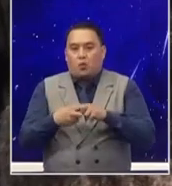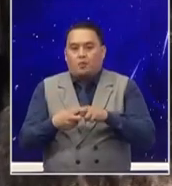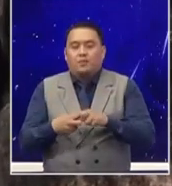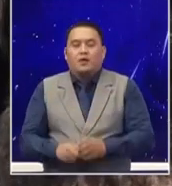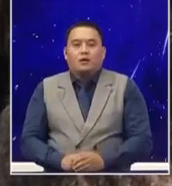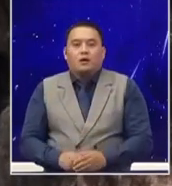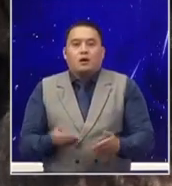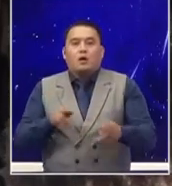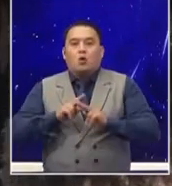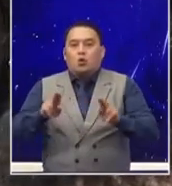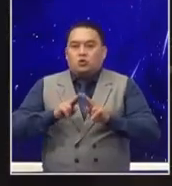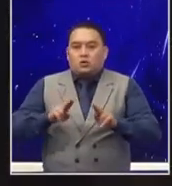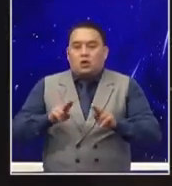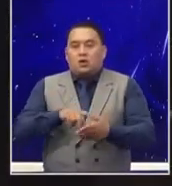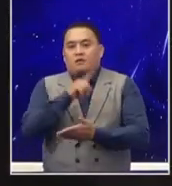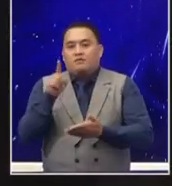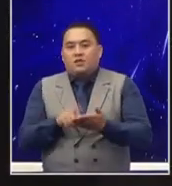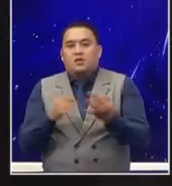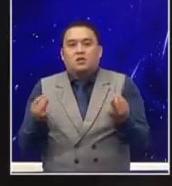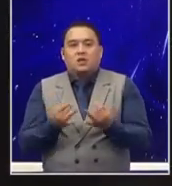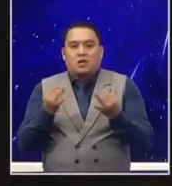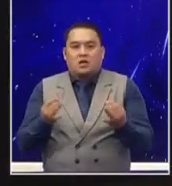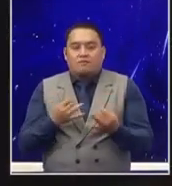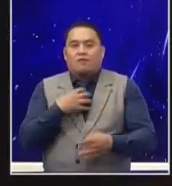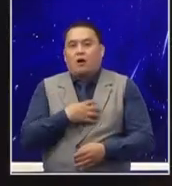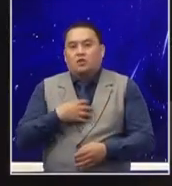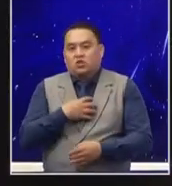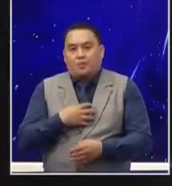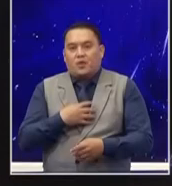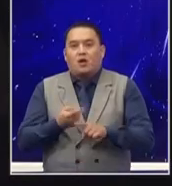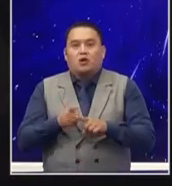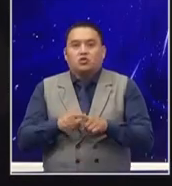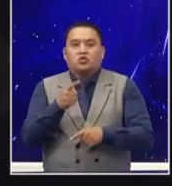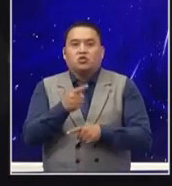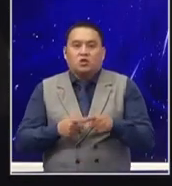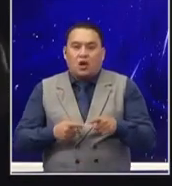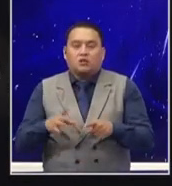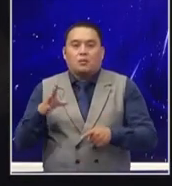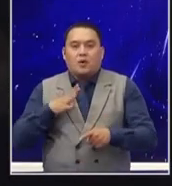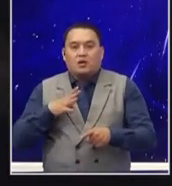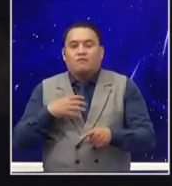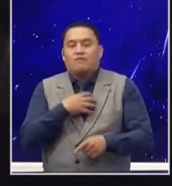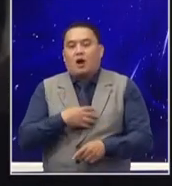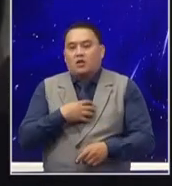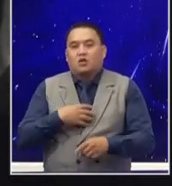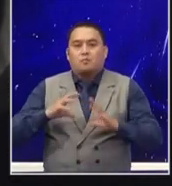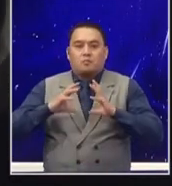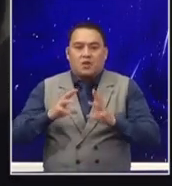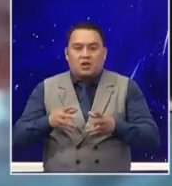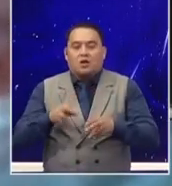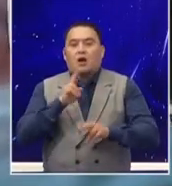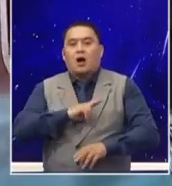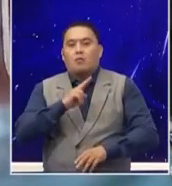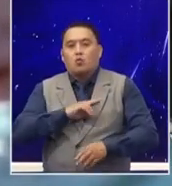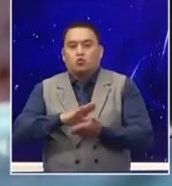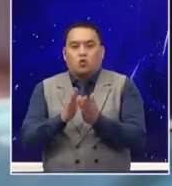открытой беседы учителя области задали ряд интересных и весьма важных вопросов. Львиная их доля касалась самой актуальной мировой темы – работа